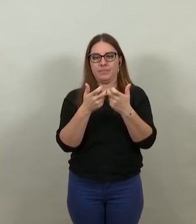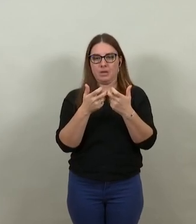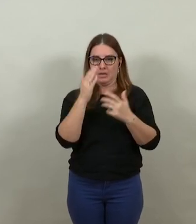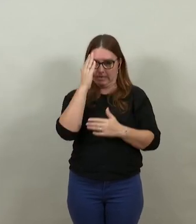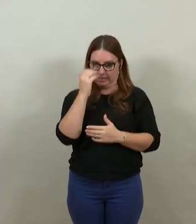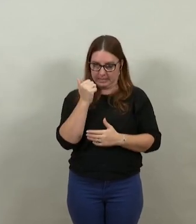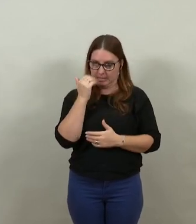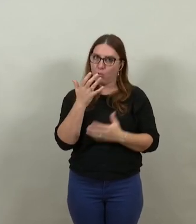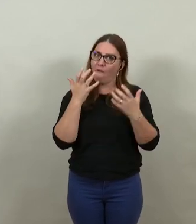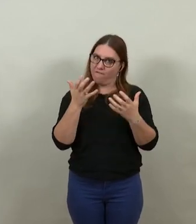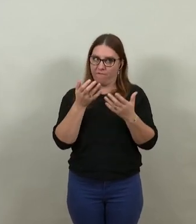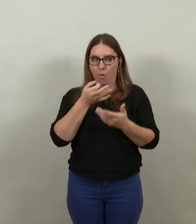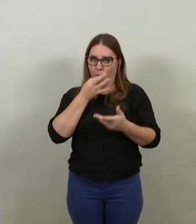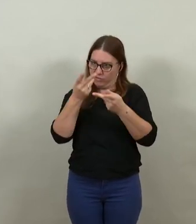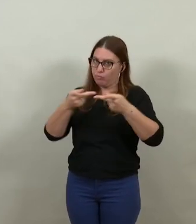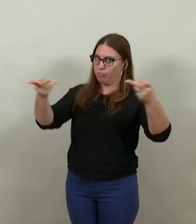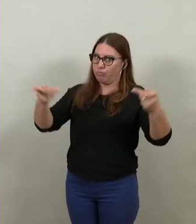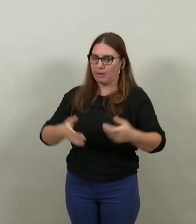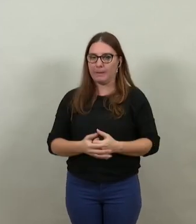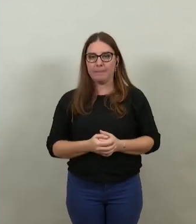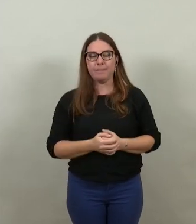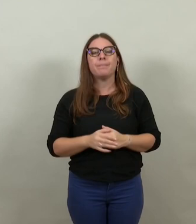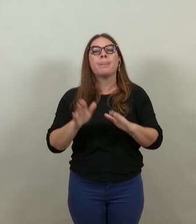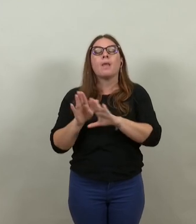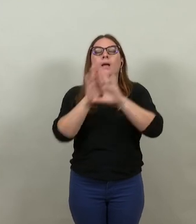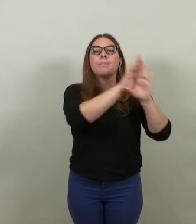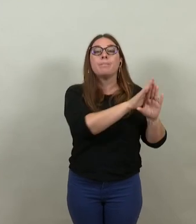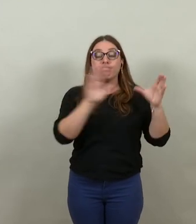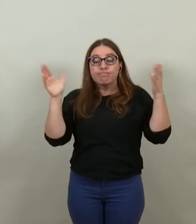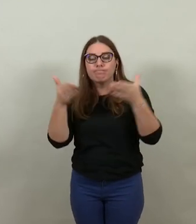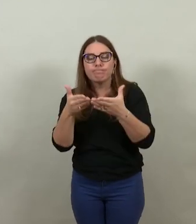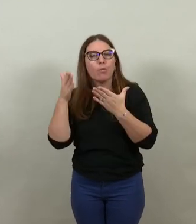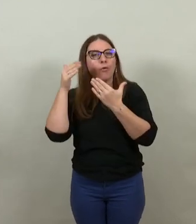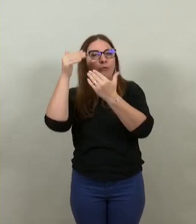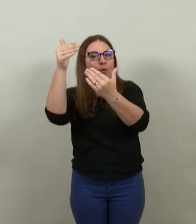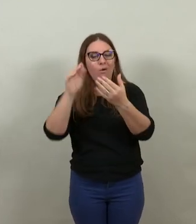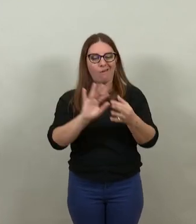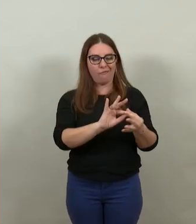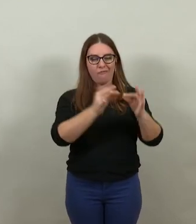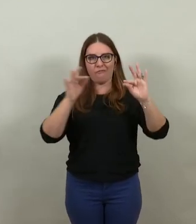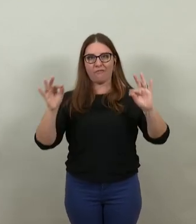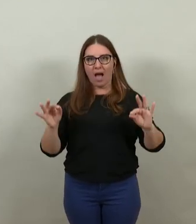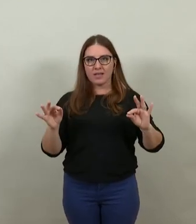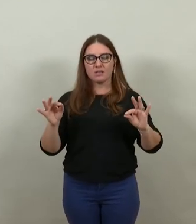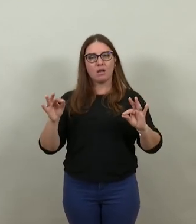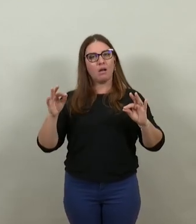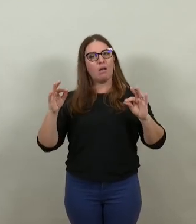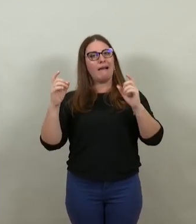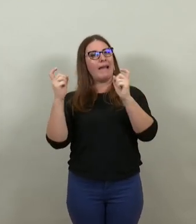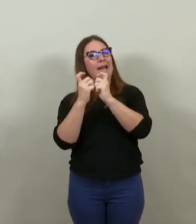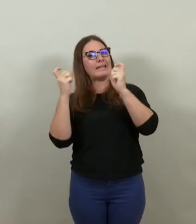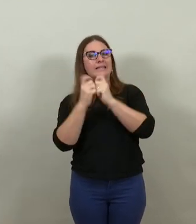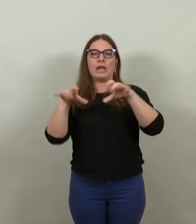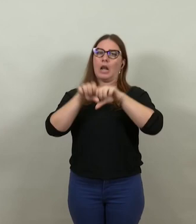tenais à à le dire à cette occasion mais pour revenir au au vœux la phrase du vœux qui dit que notre énergie électrique est